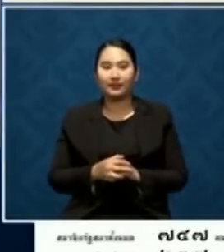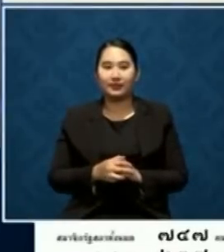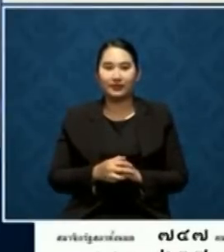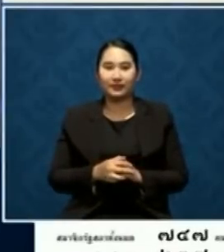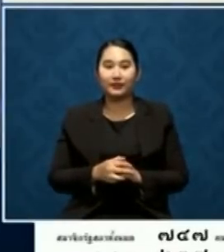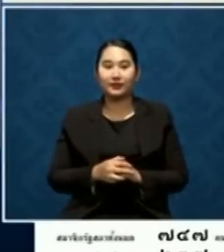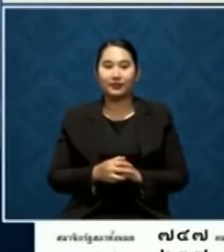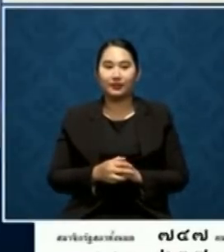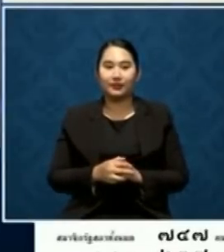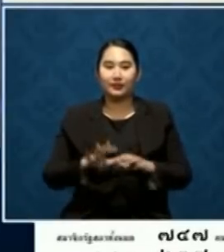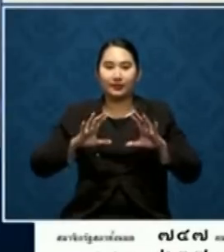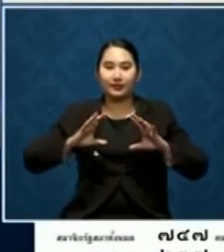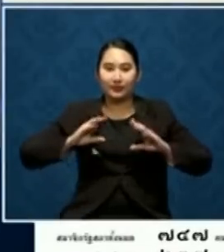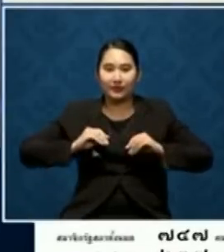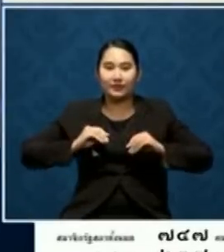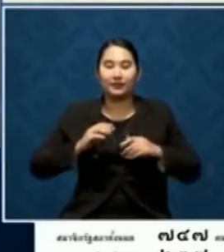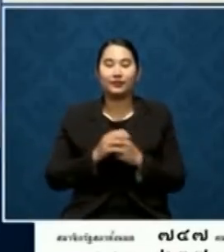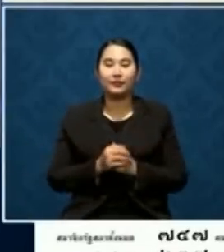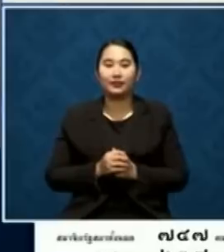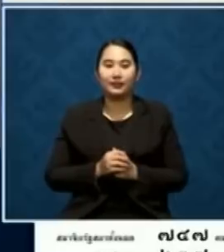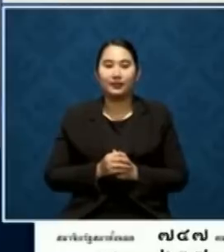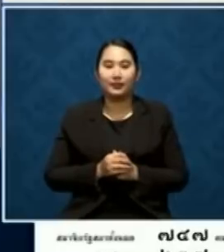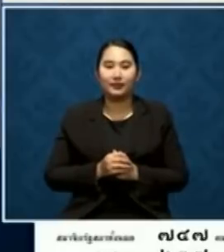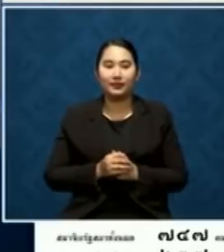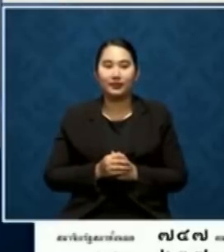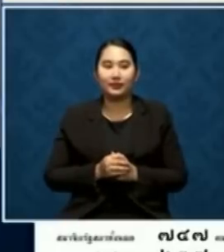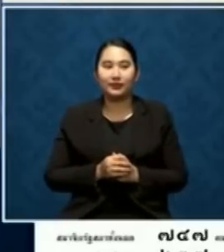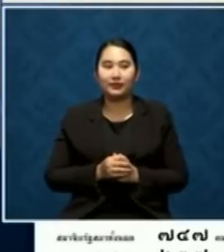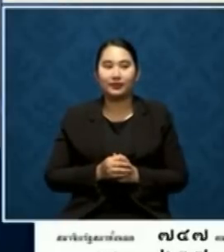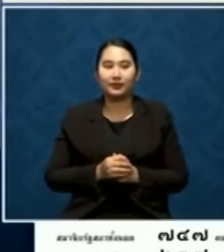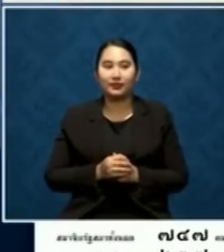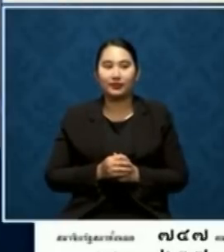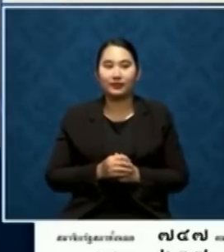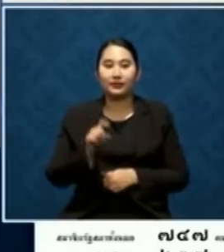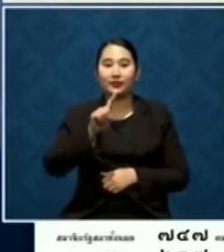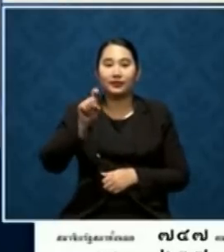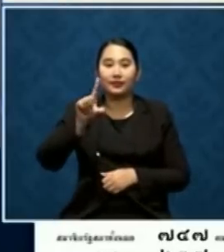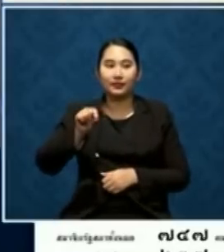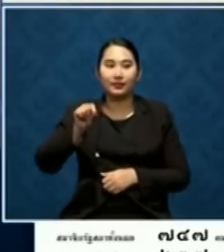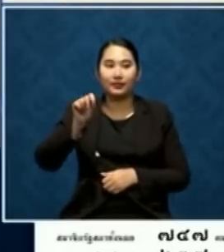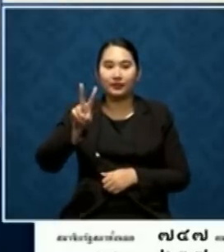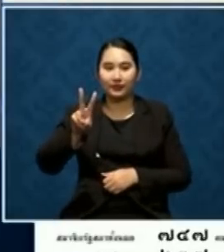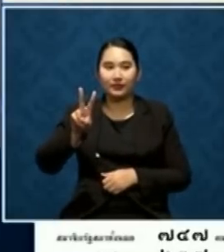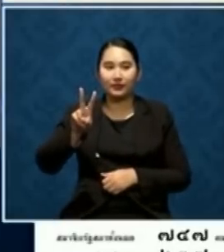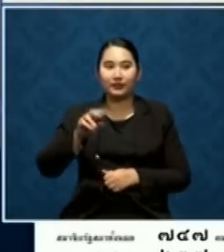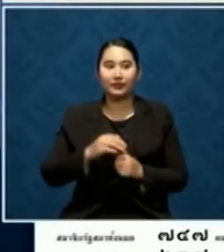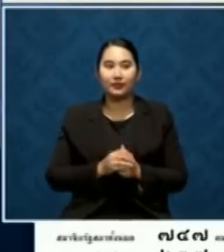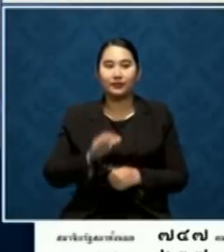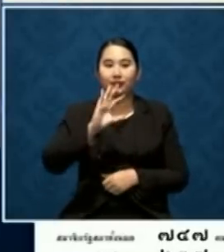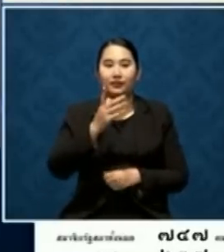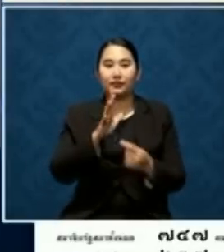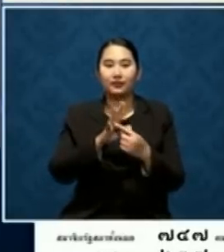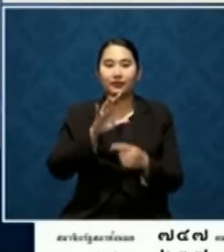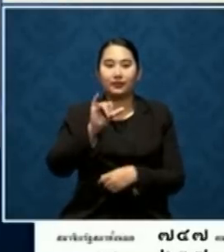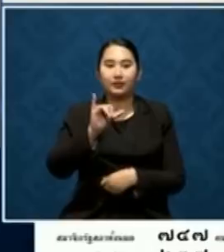จะอาจจะติดภารกิจส่วนตัวหรือมีความตั้งใจที่อาจจะไม่ได้ต้องการเข้ามาร่วมออกเสียงเลือกนายกรัฐมนตรีในวันนี้นะคะ